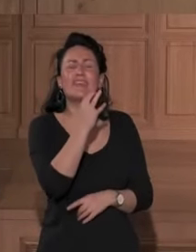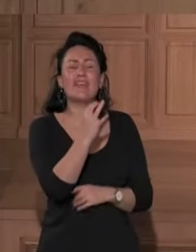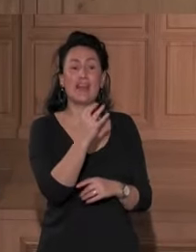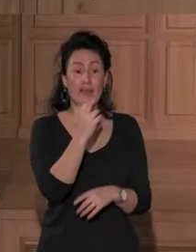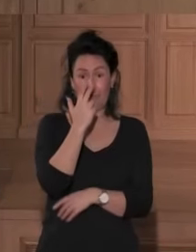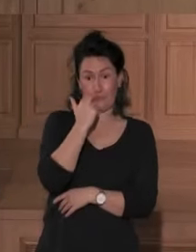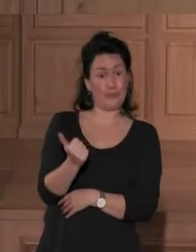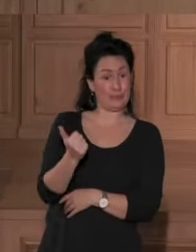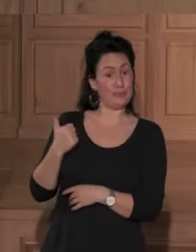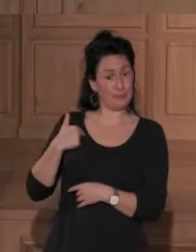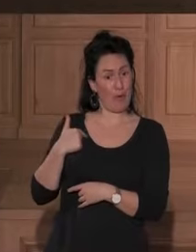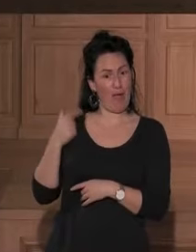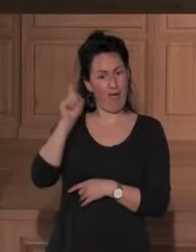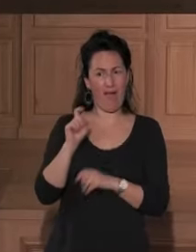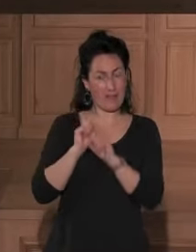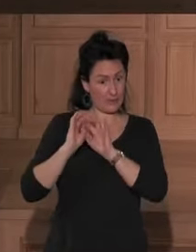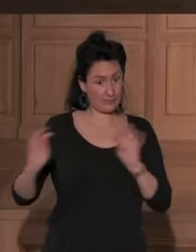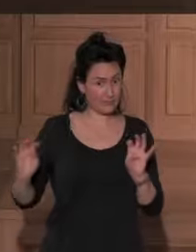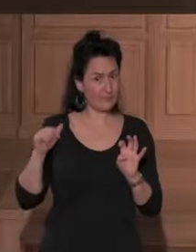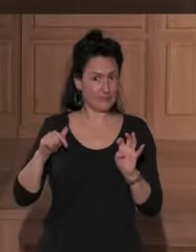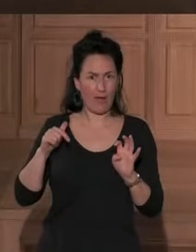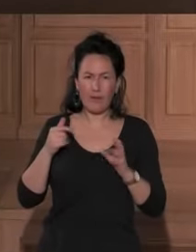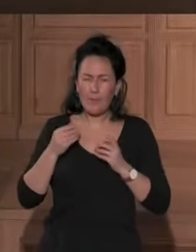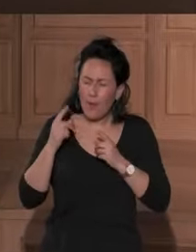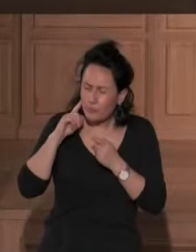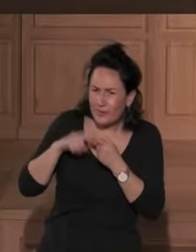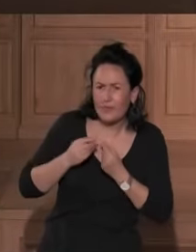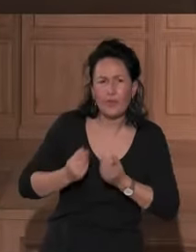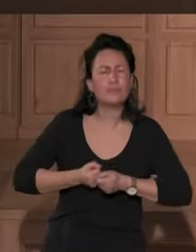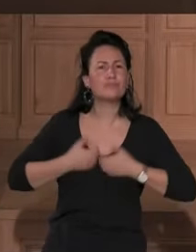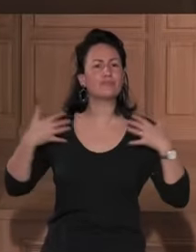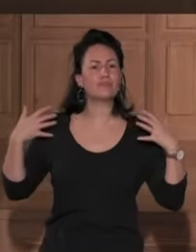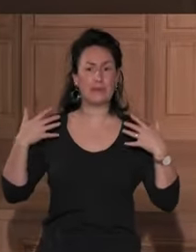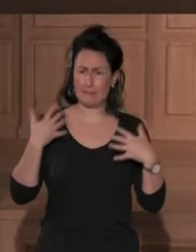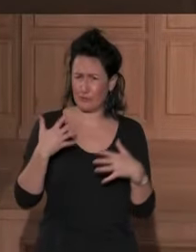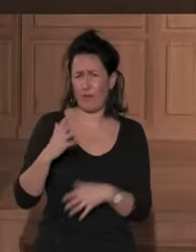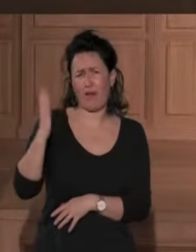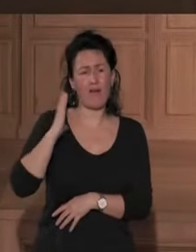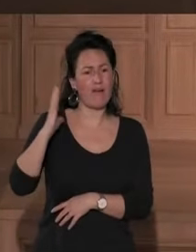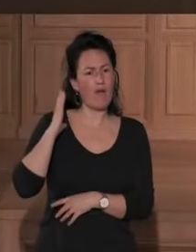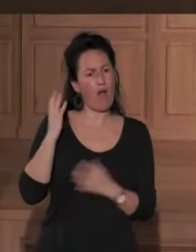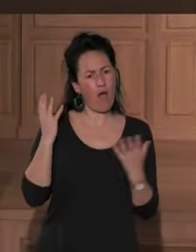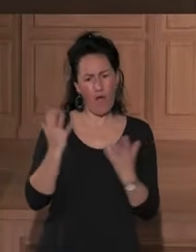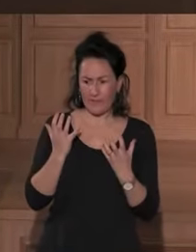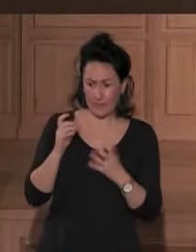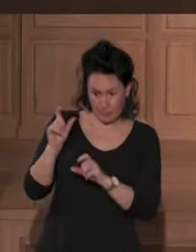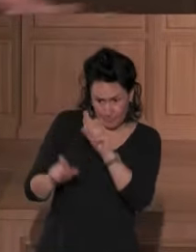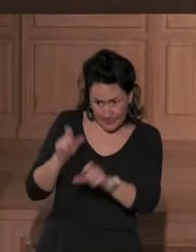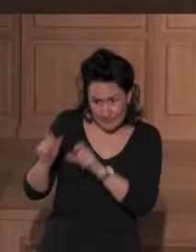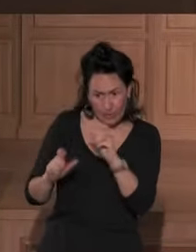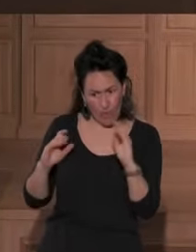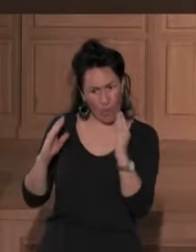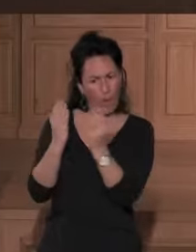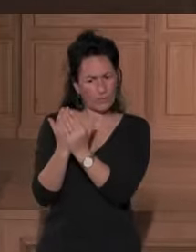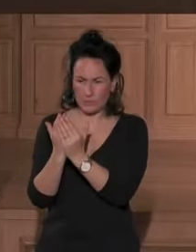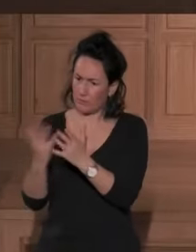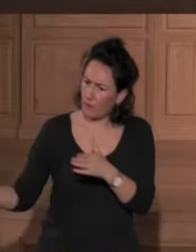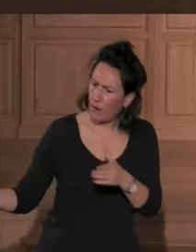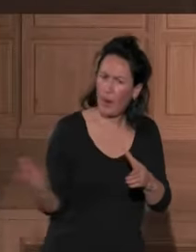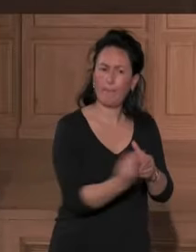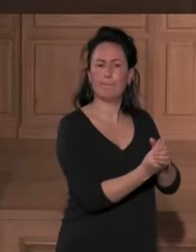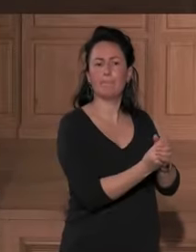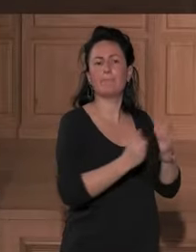voilà. Mmh. Donc on voit bien que déjà à l'époque, il y avait ce souci de vouloir mettre la personne en situation d'autisme dans la société avec